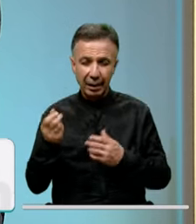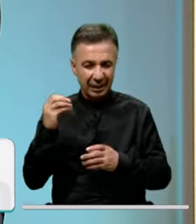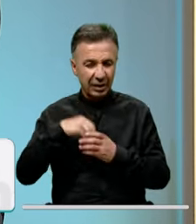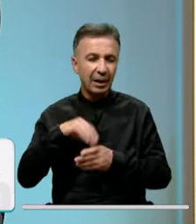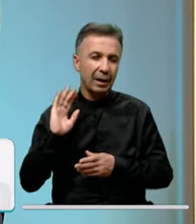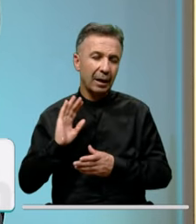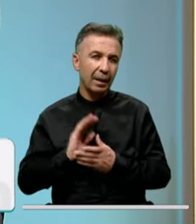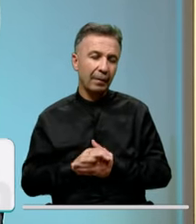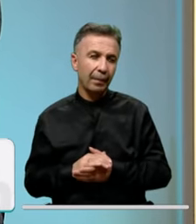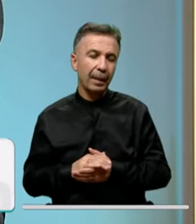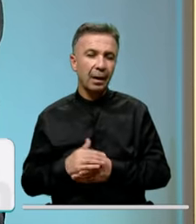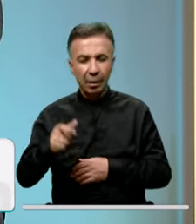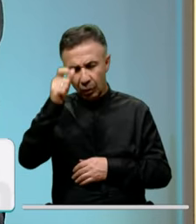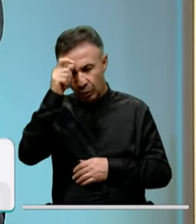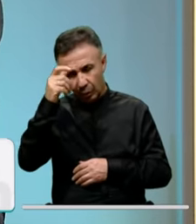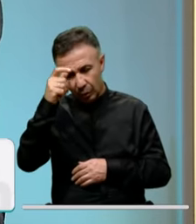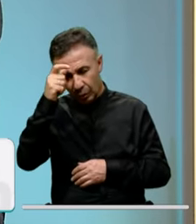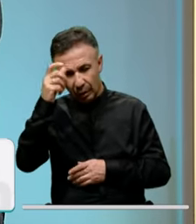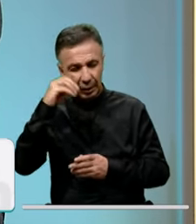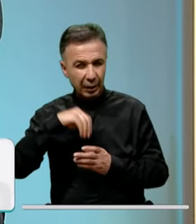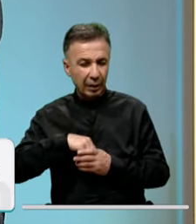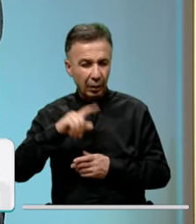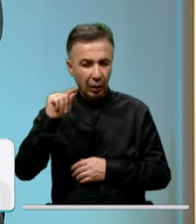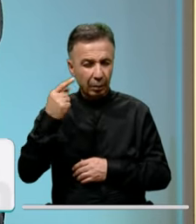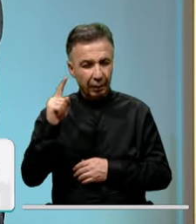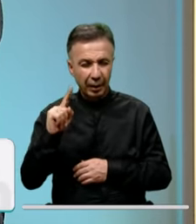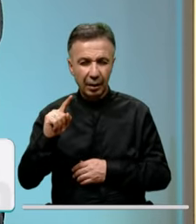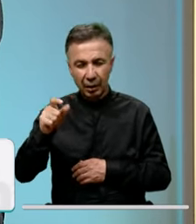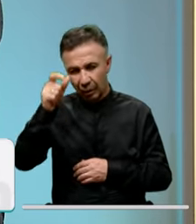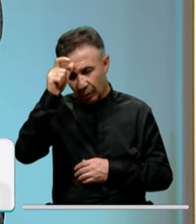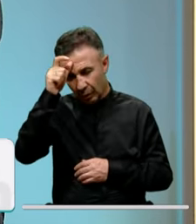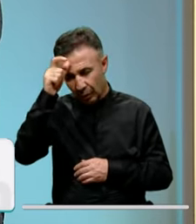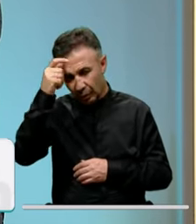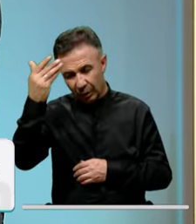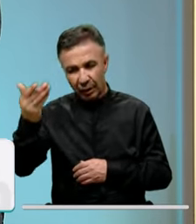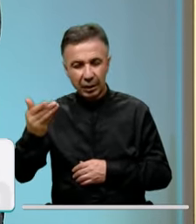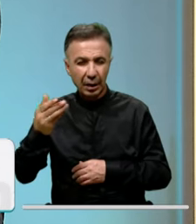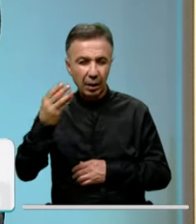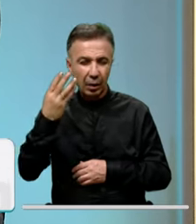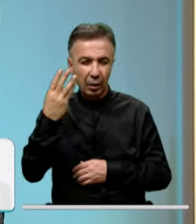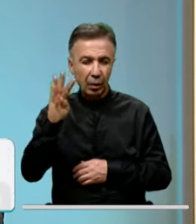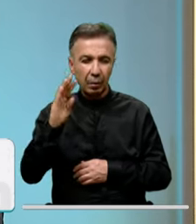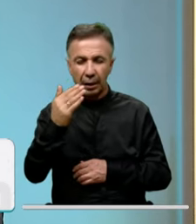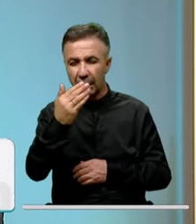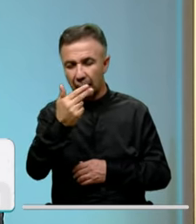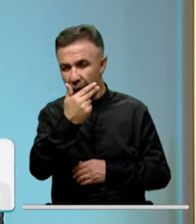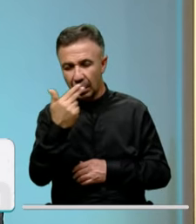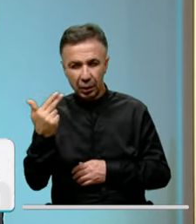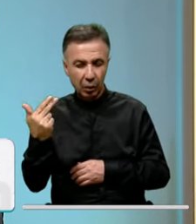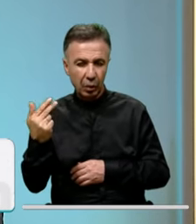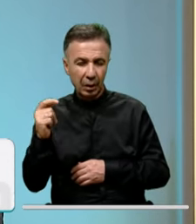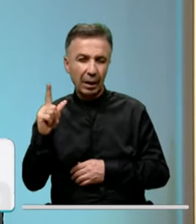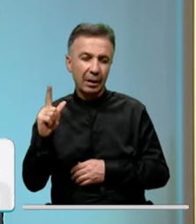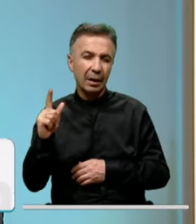bedel yurt içi ise 11 bin küsur, yurt dışı 4700 küsur lira. Sizin